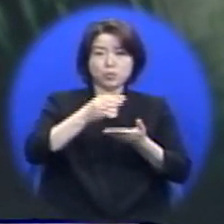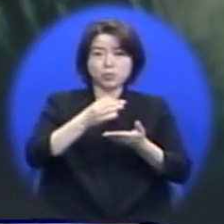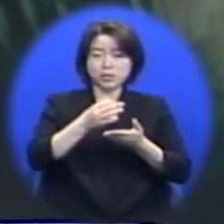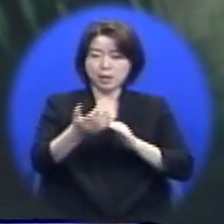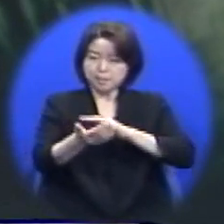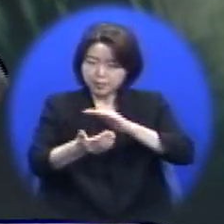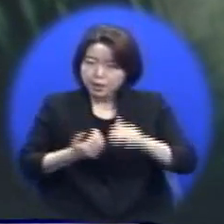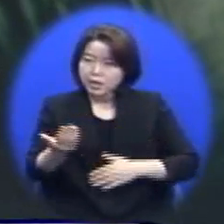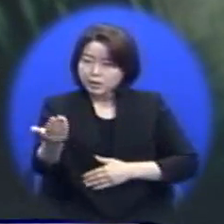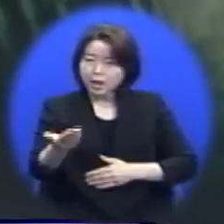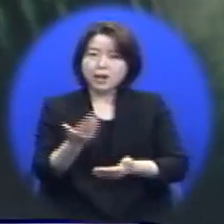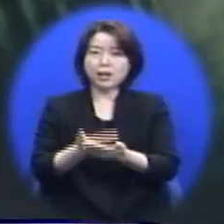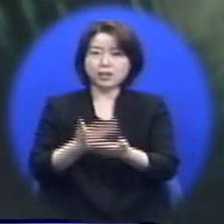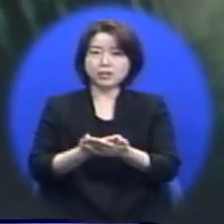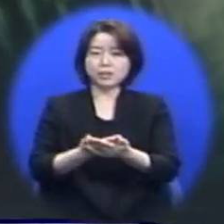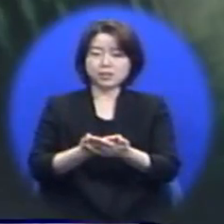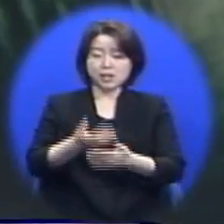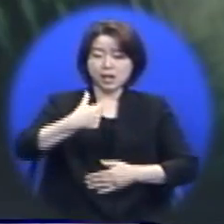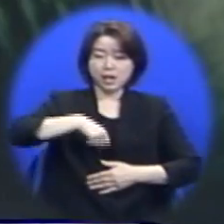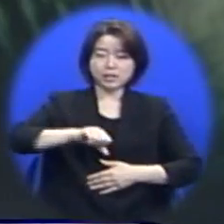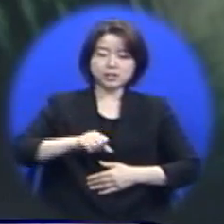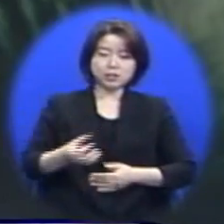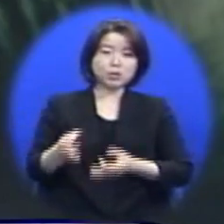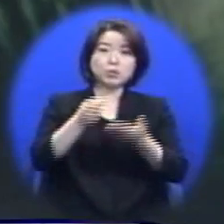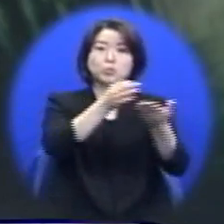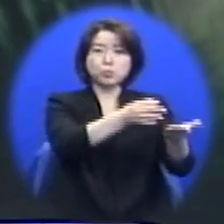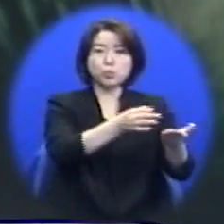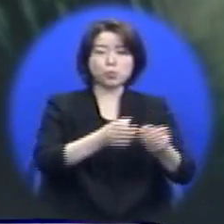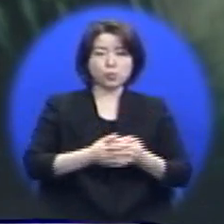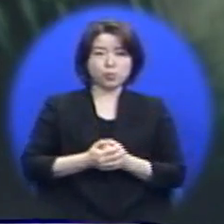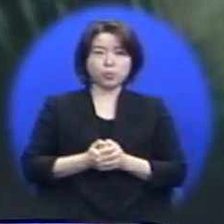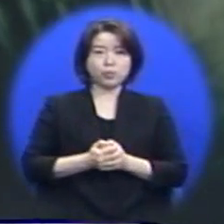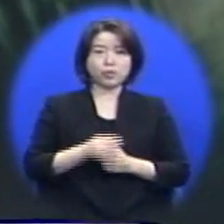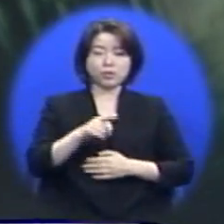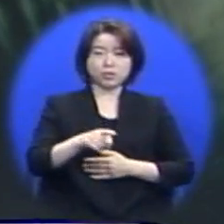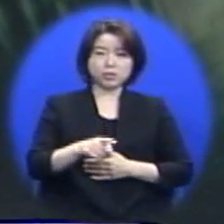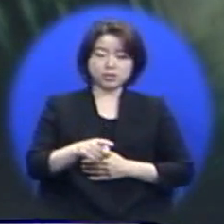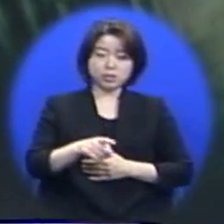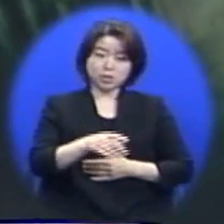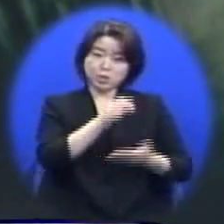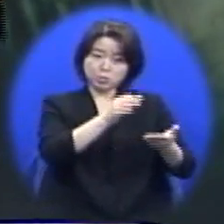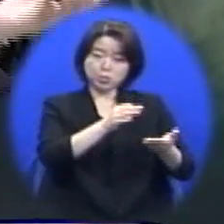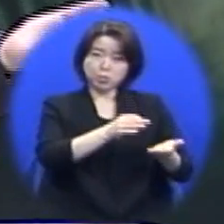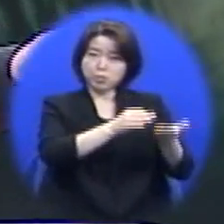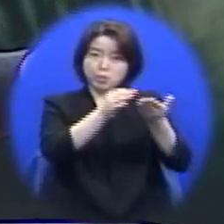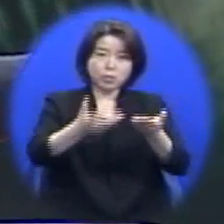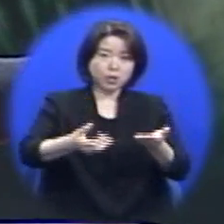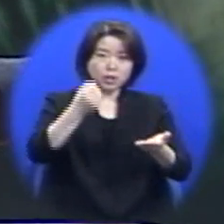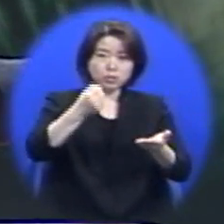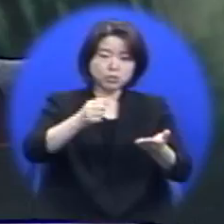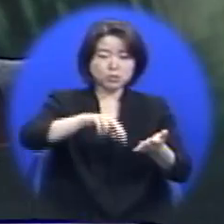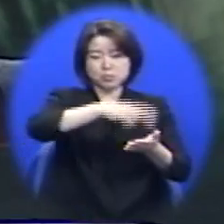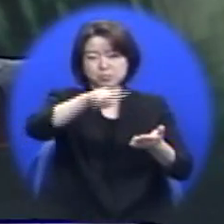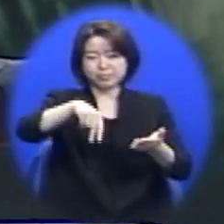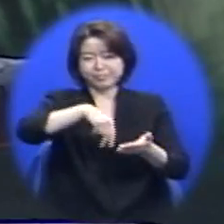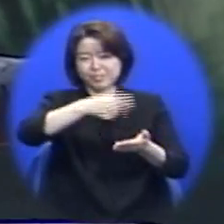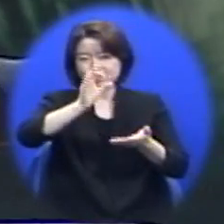달라는 아들에게 유산을 줘요. 그 아들은 그 유산 가지고 가서 허랑방탕하게 다